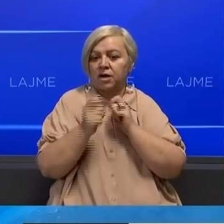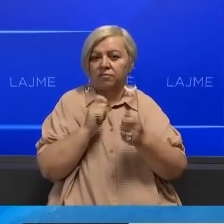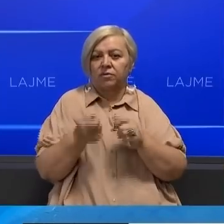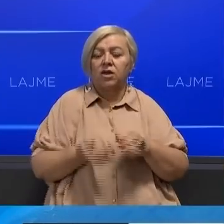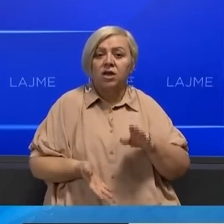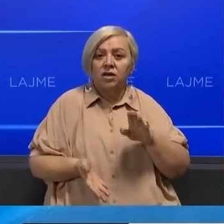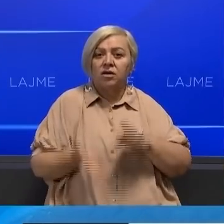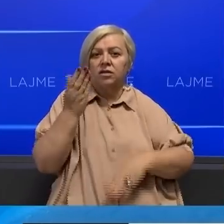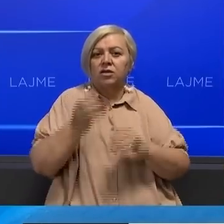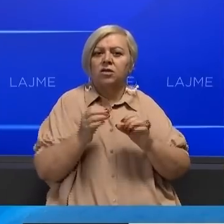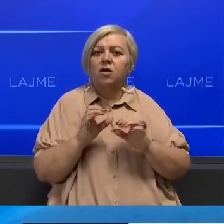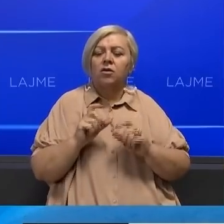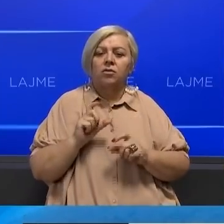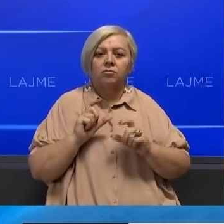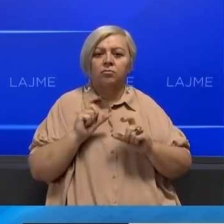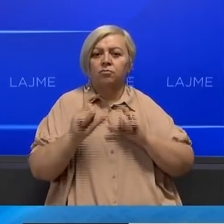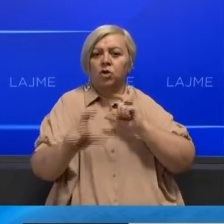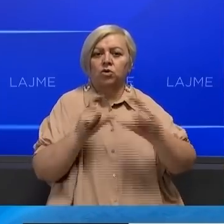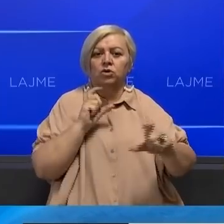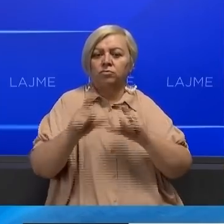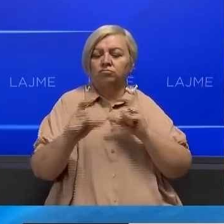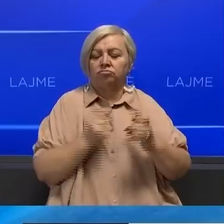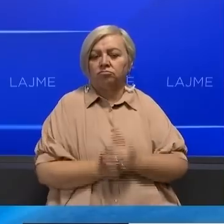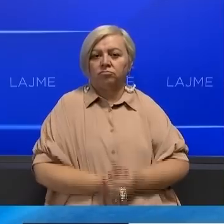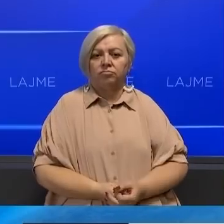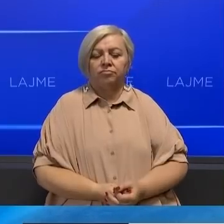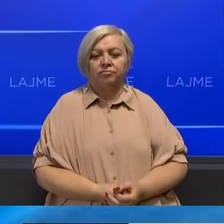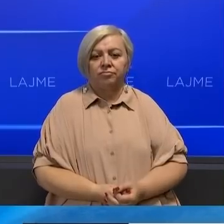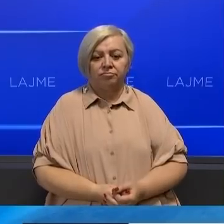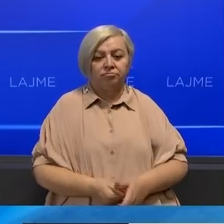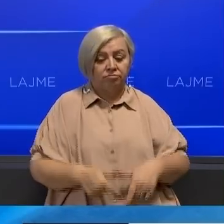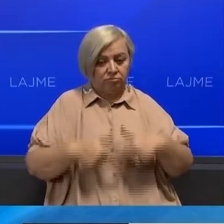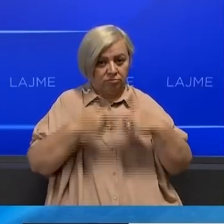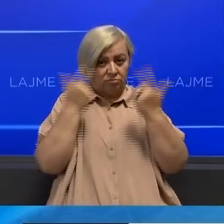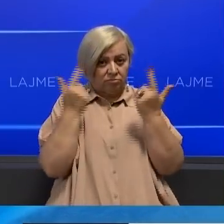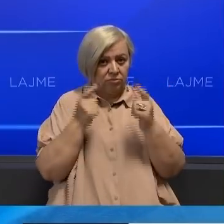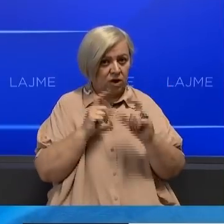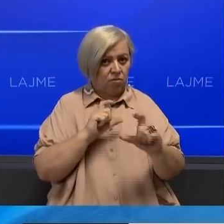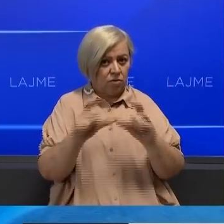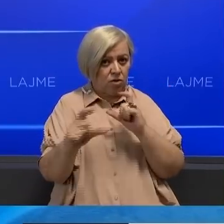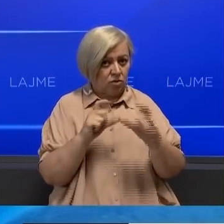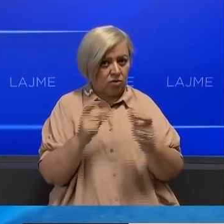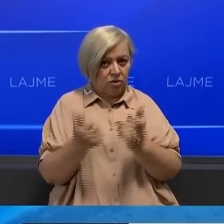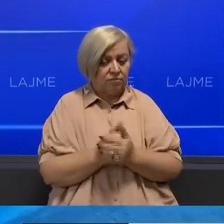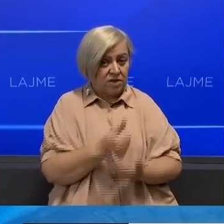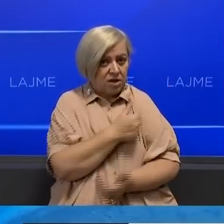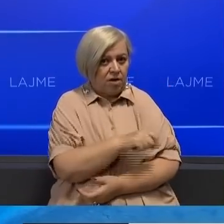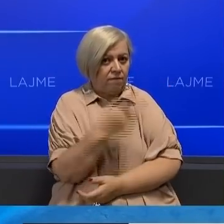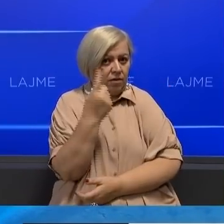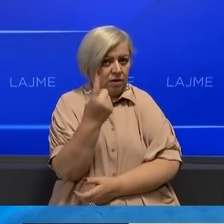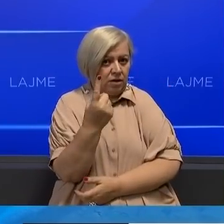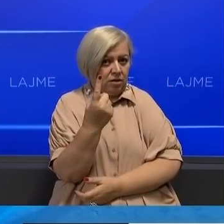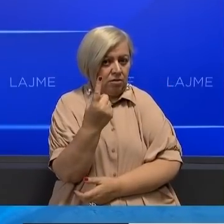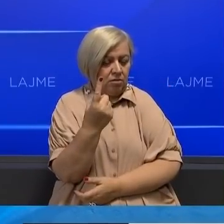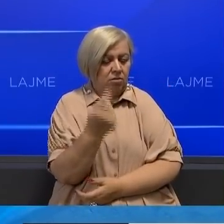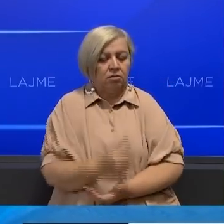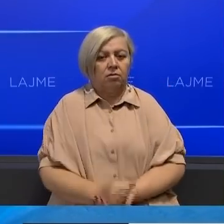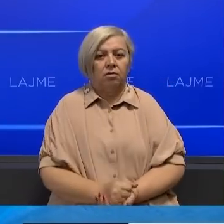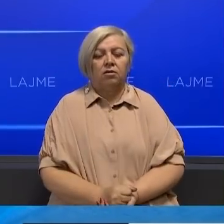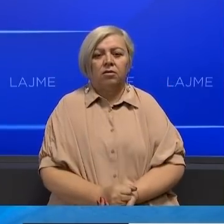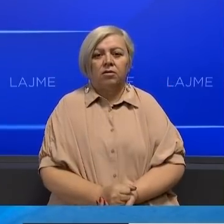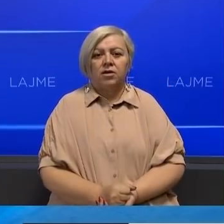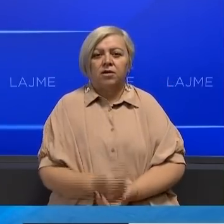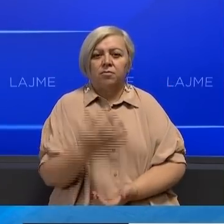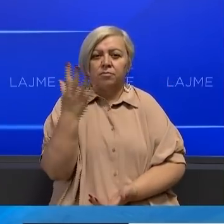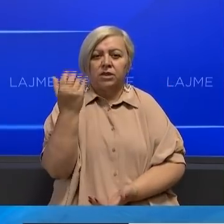të rritet borxhi publik, për çka kërkoi sqarim. Nëse rritet borxhi publik, mrena një viti,